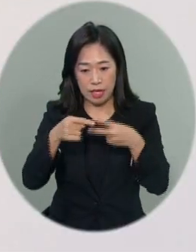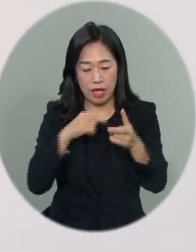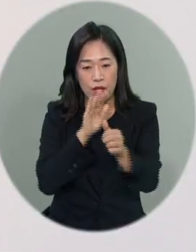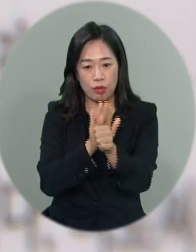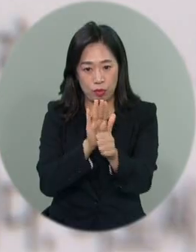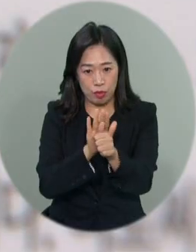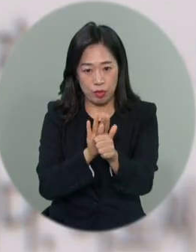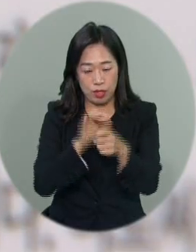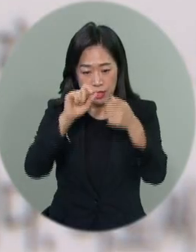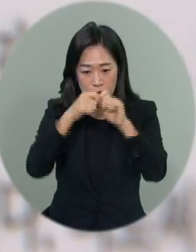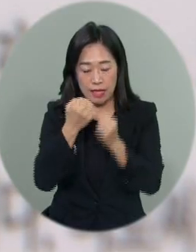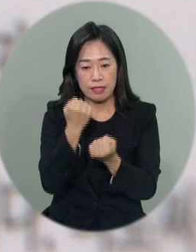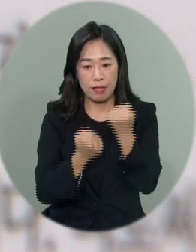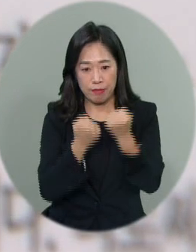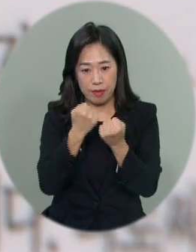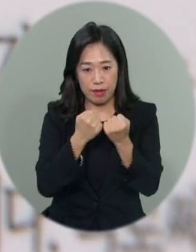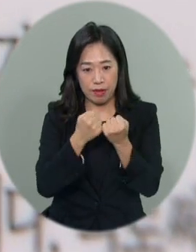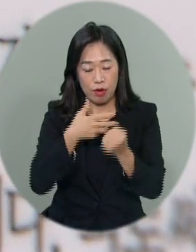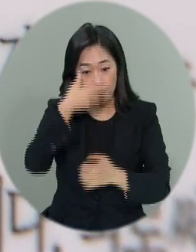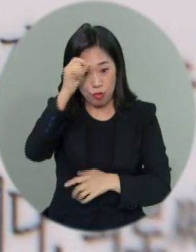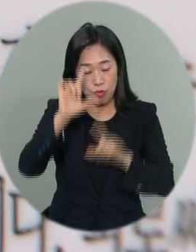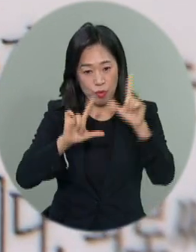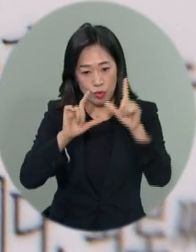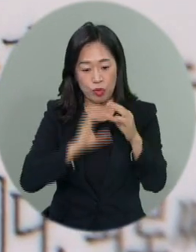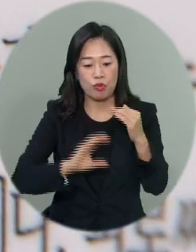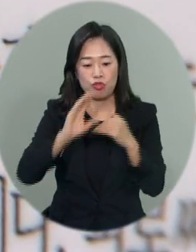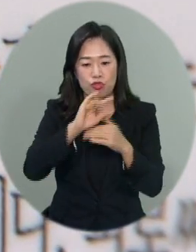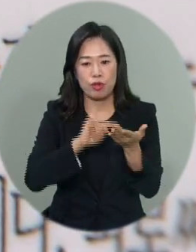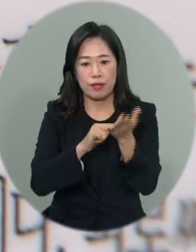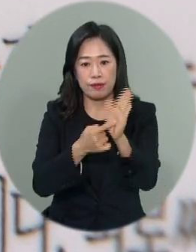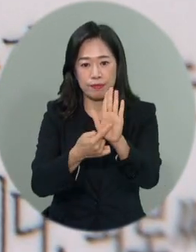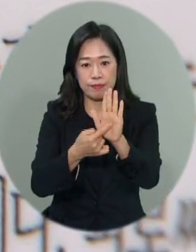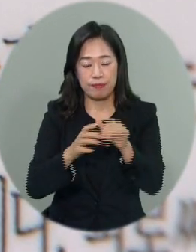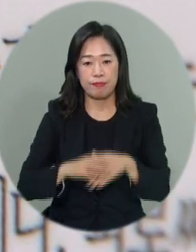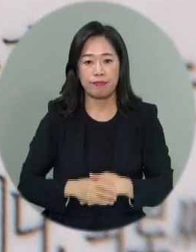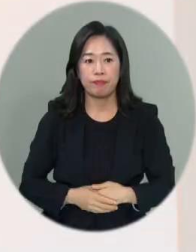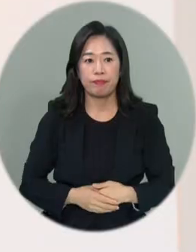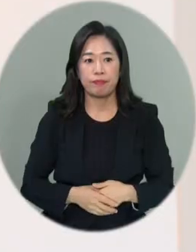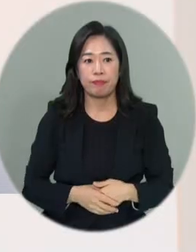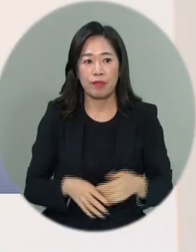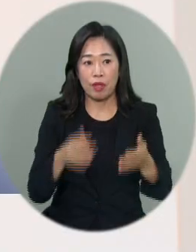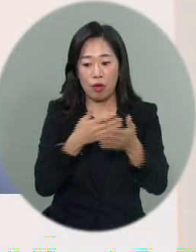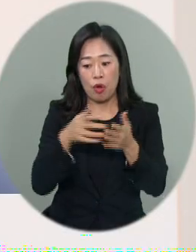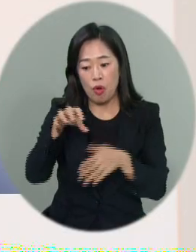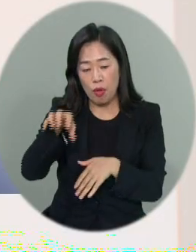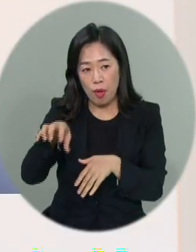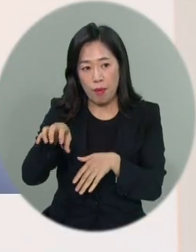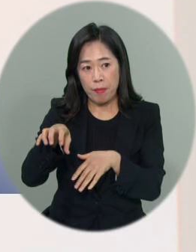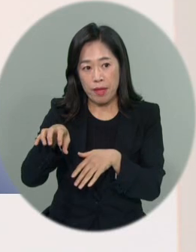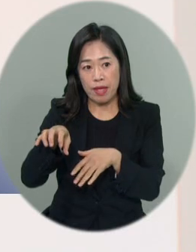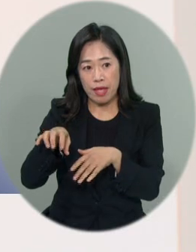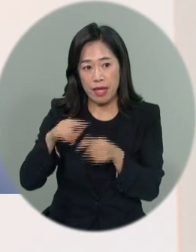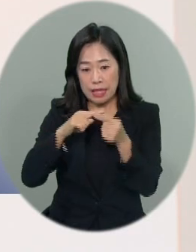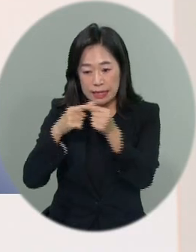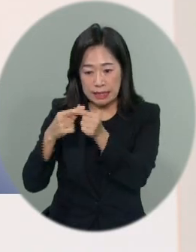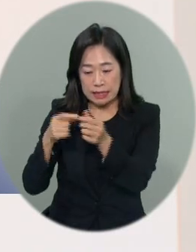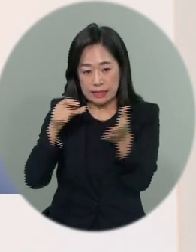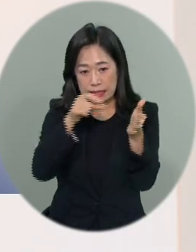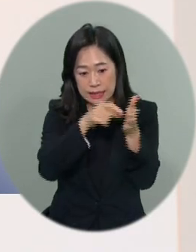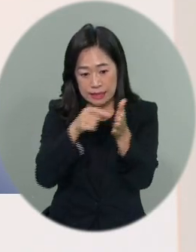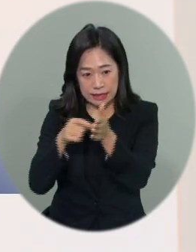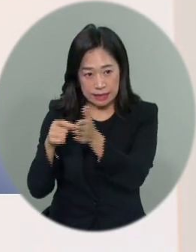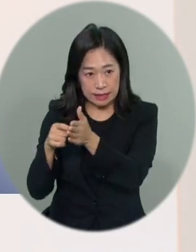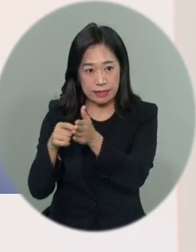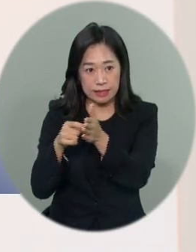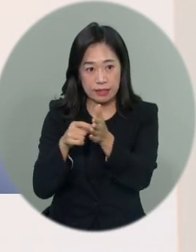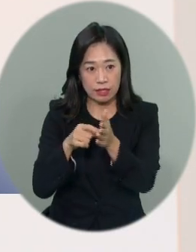위해 자세한 설명이나 가상의 이야기를 덧붙였습니다. 그림 옆에 글을 거의 대부분 다 글을